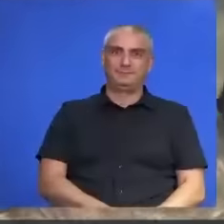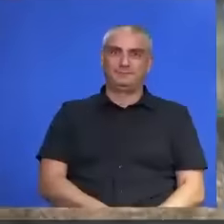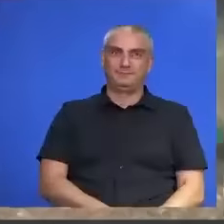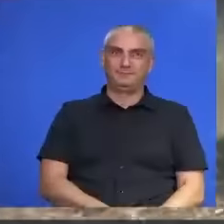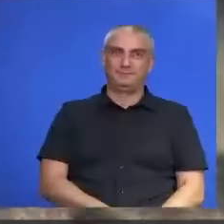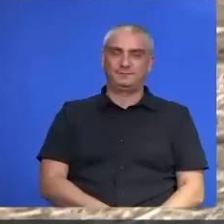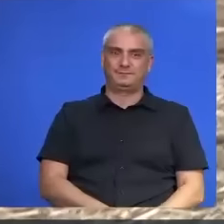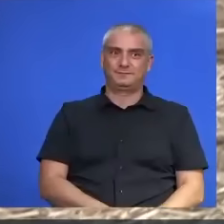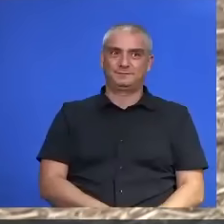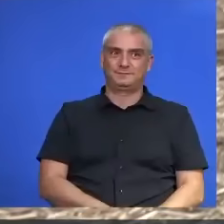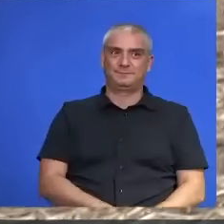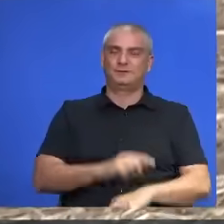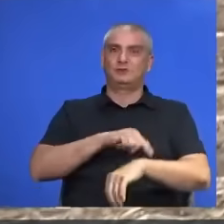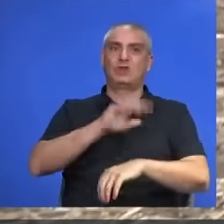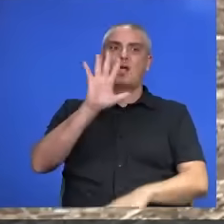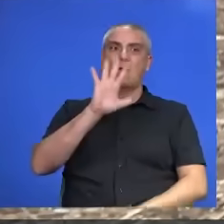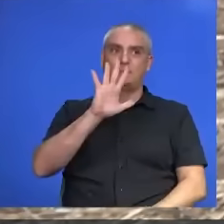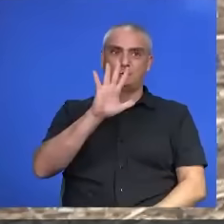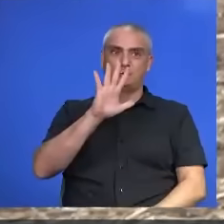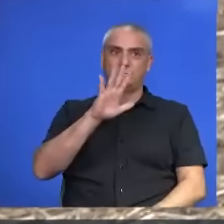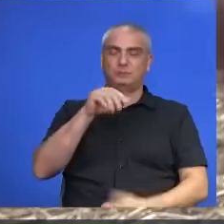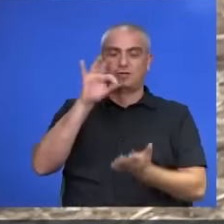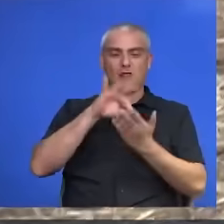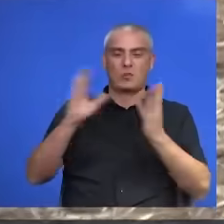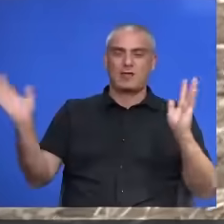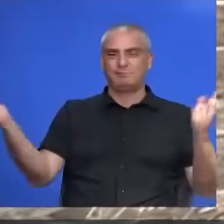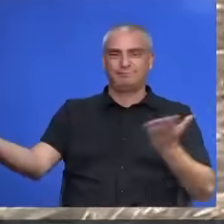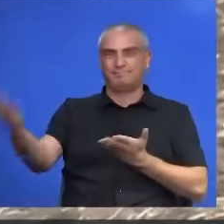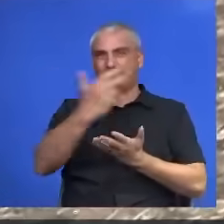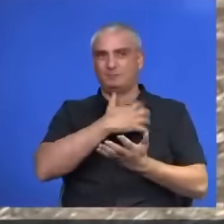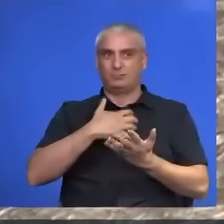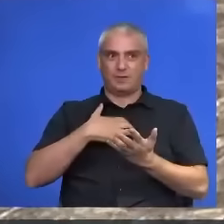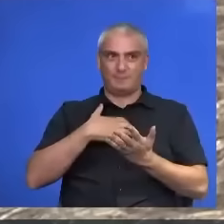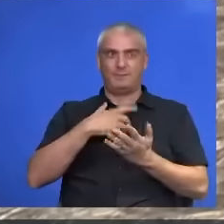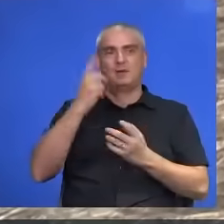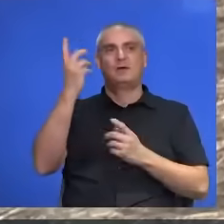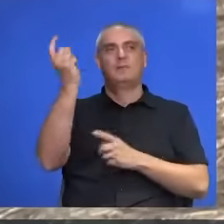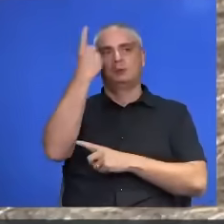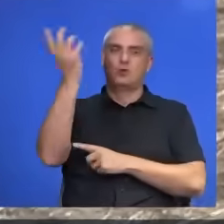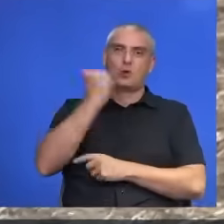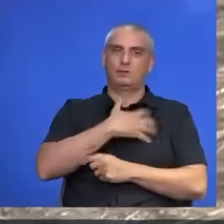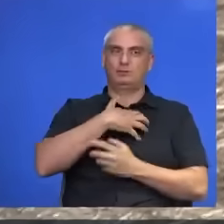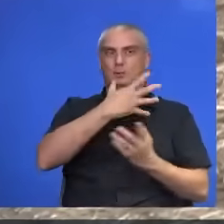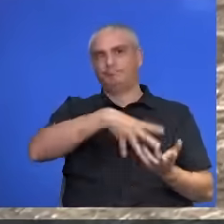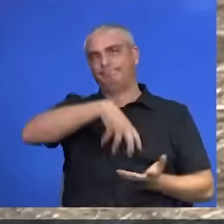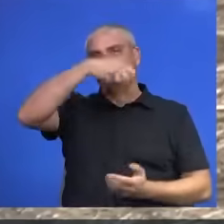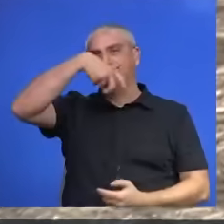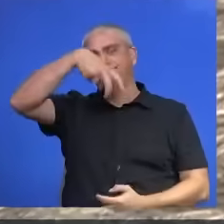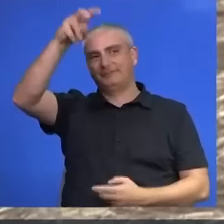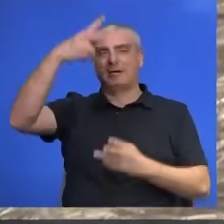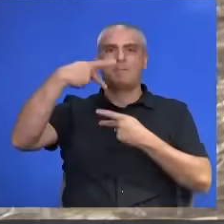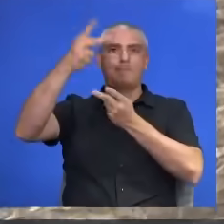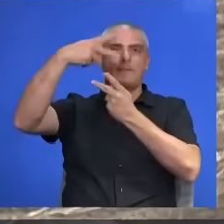שעה 5 אחר הצהריים כאן בנקודת הפינוי בעוטף עזה. מסוק לוקח עוד פצועים לבתי חולים במרכז הארץ.